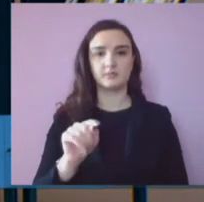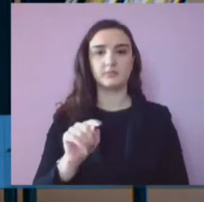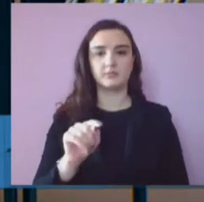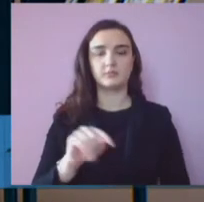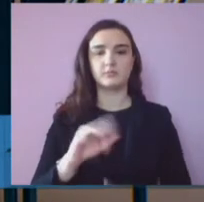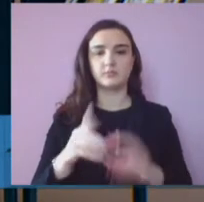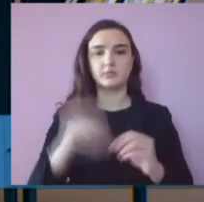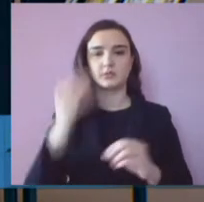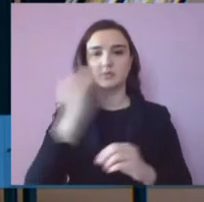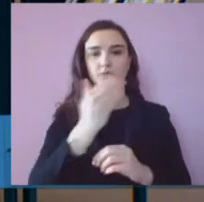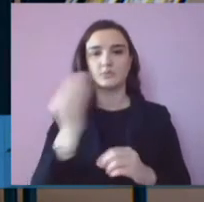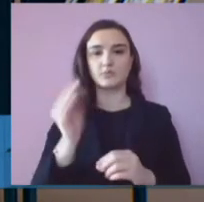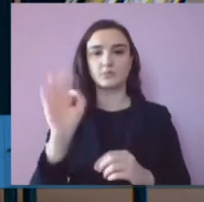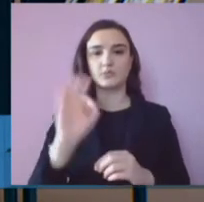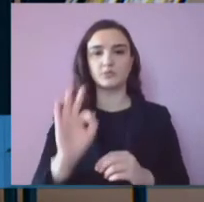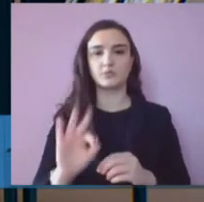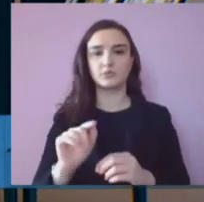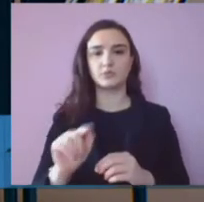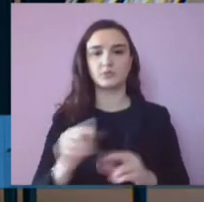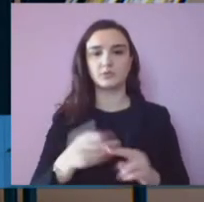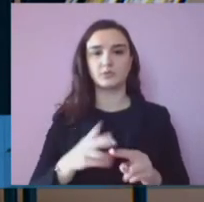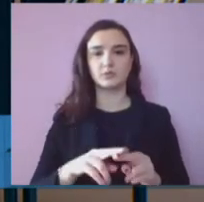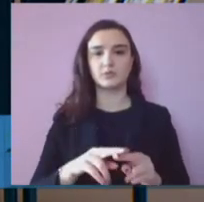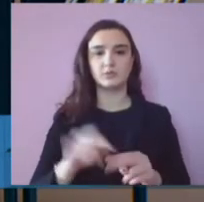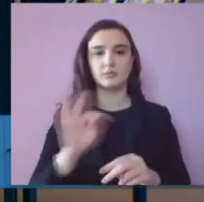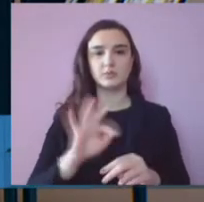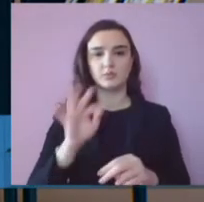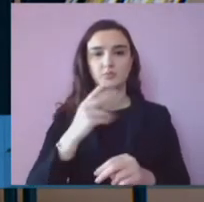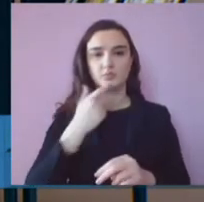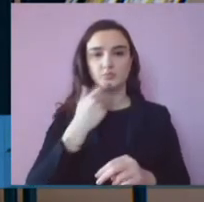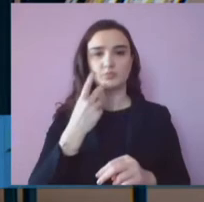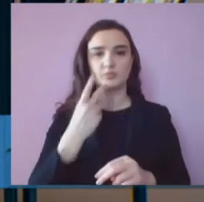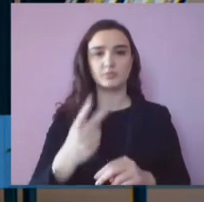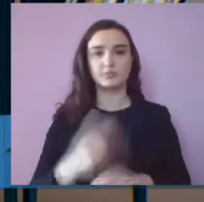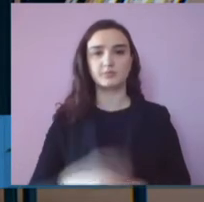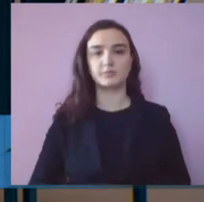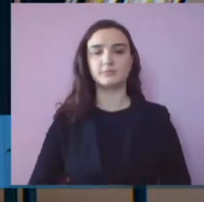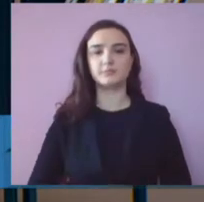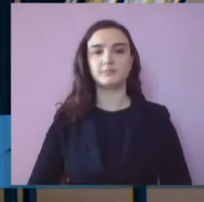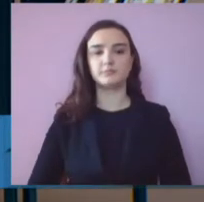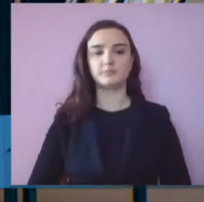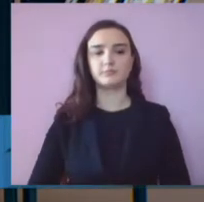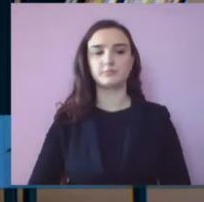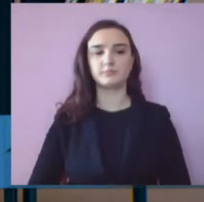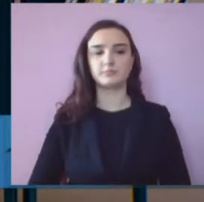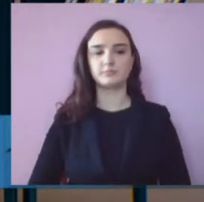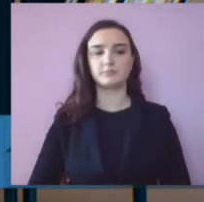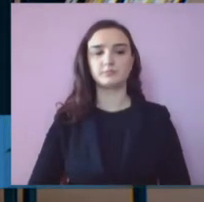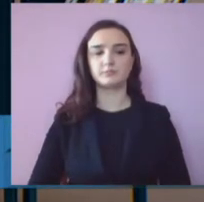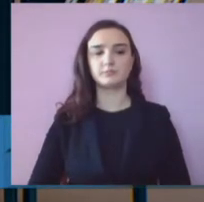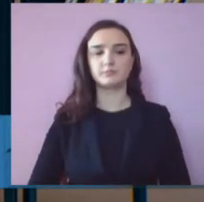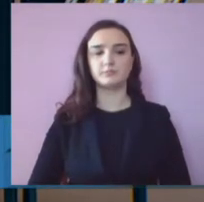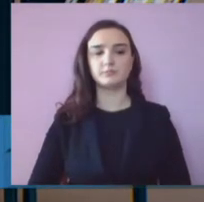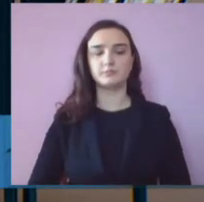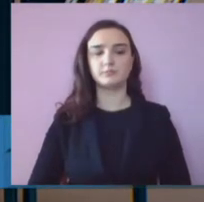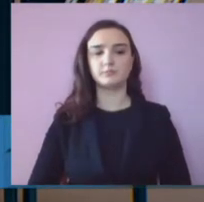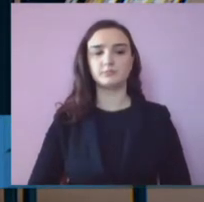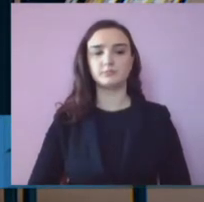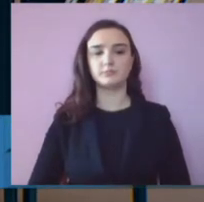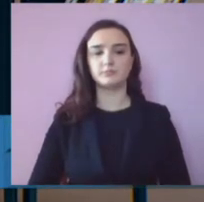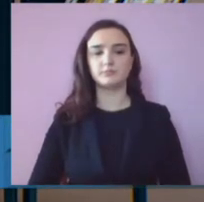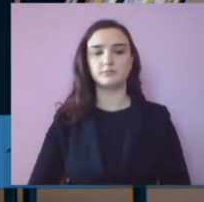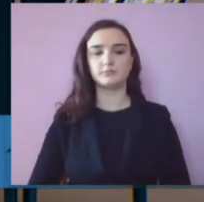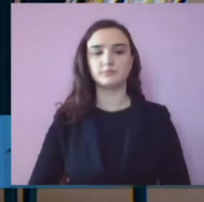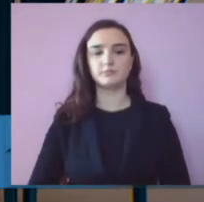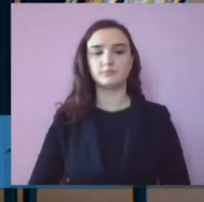ხშირად გარკვეულ ამაცერად უყურებს. დიახ. აი ამ ეგრეთ წოდებული ჰორმონებით მკურნალობას.